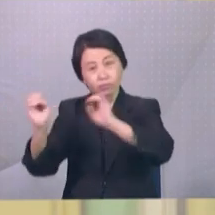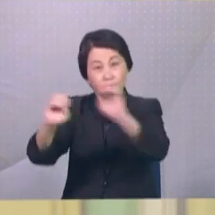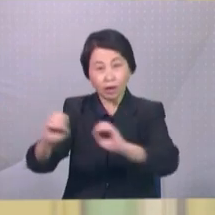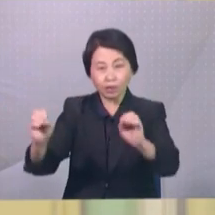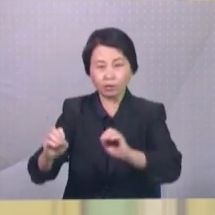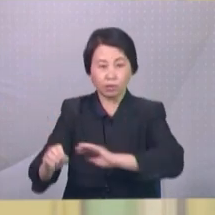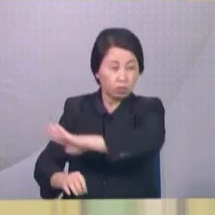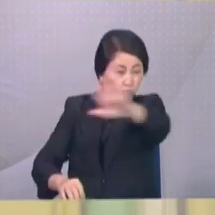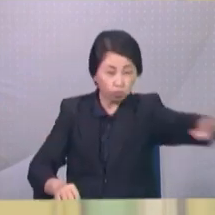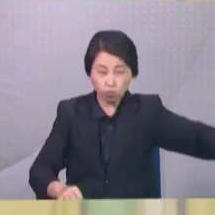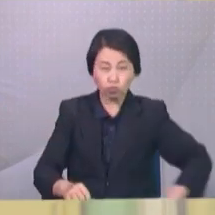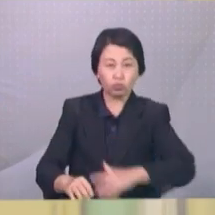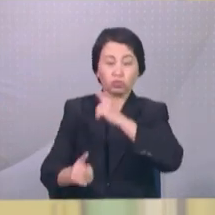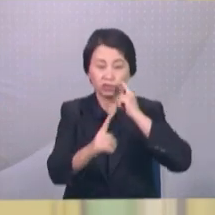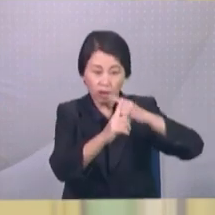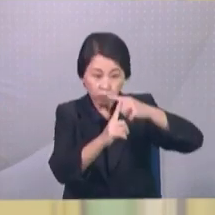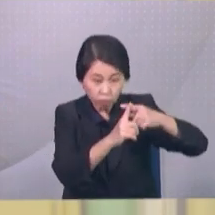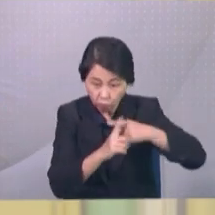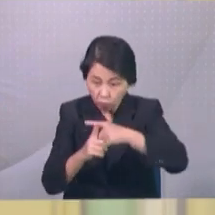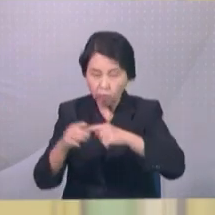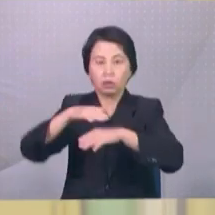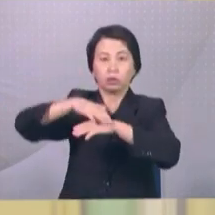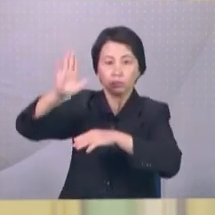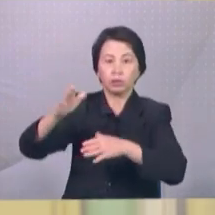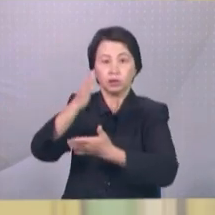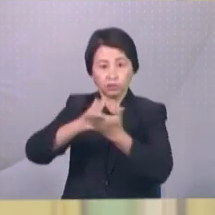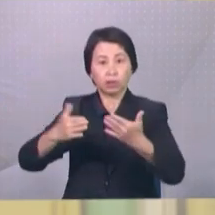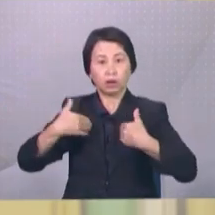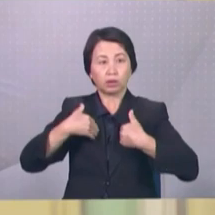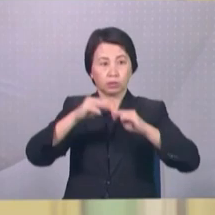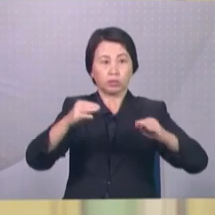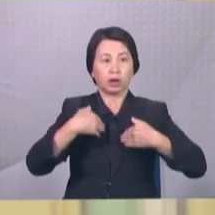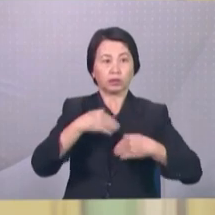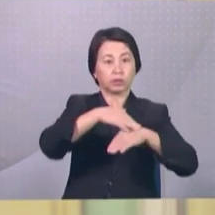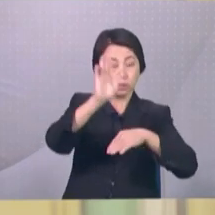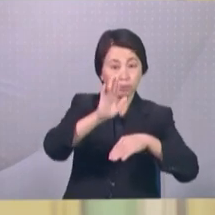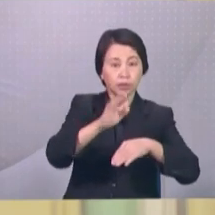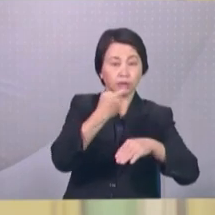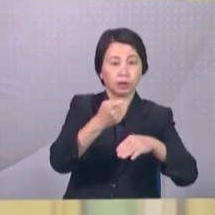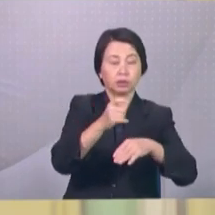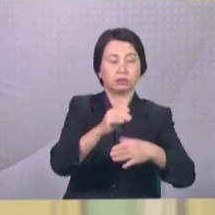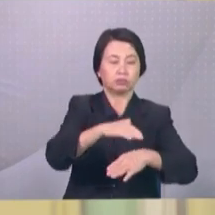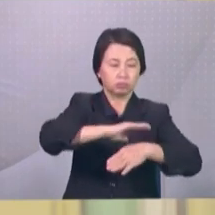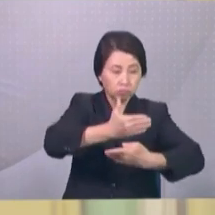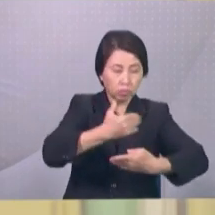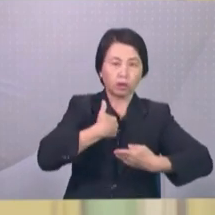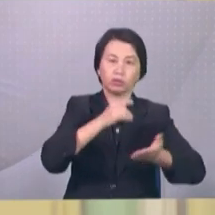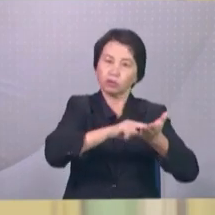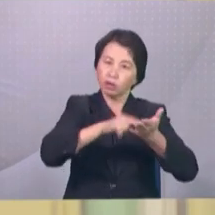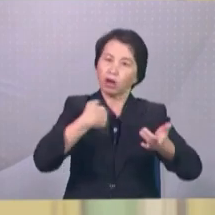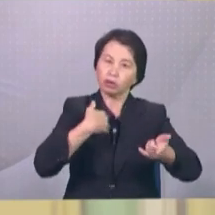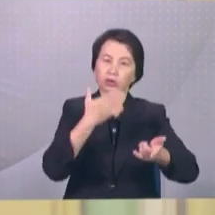semua persentase itu, dia akan lebih, sebab setengah pelajar ini dia ada lebih daripada satu peranti. Jadi jika kita lihat dalam konteks